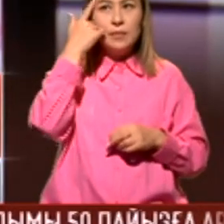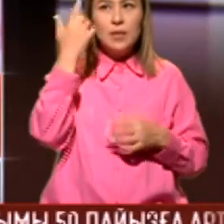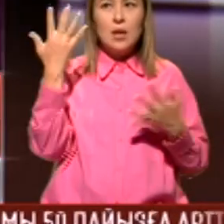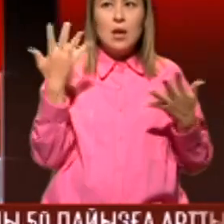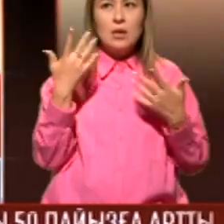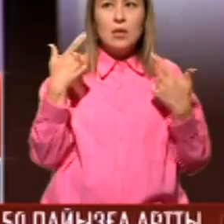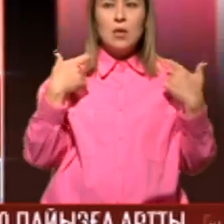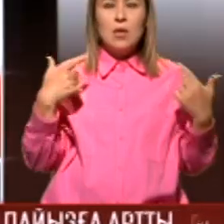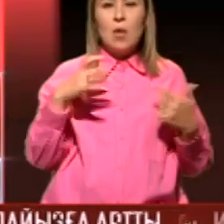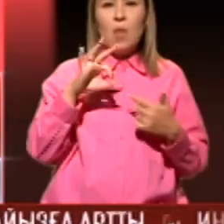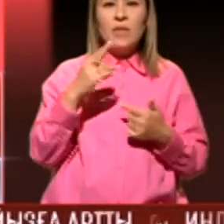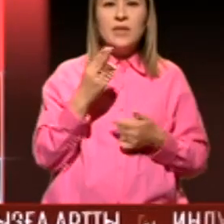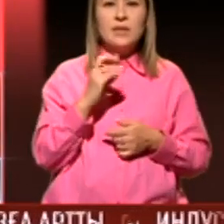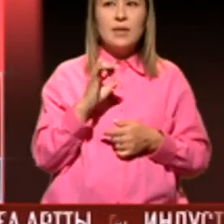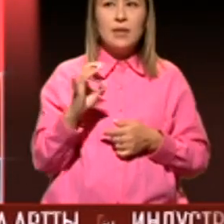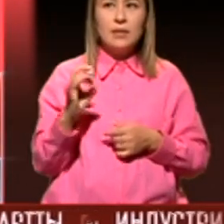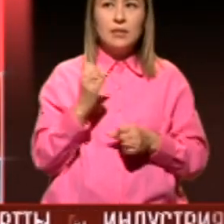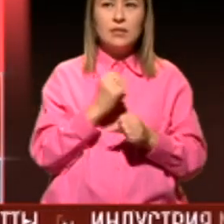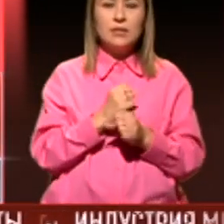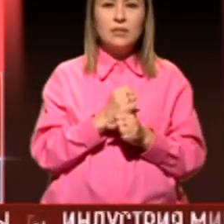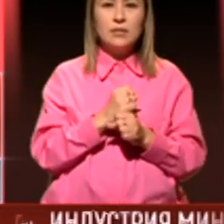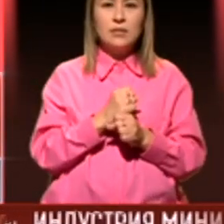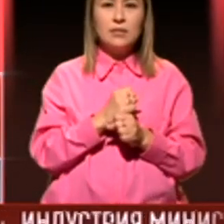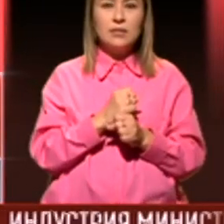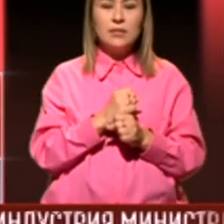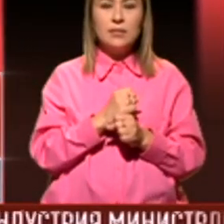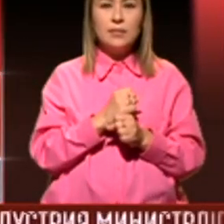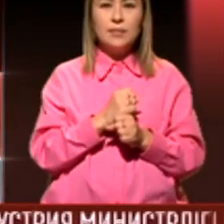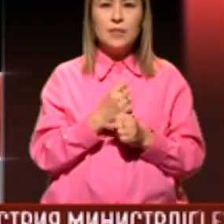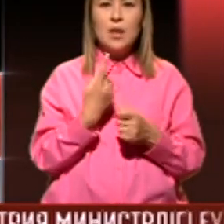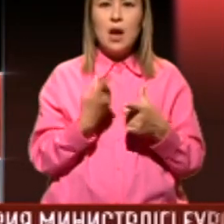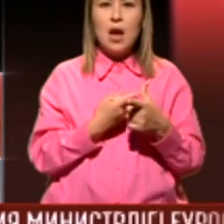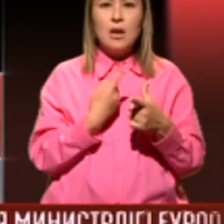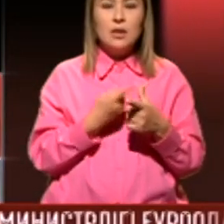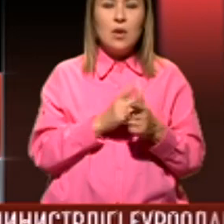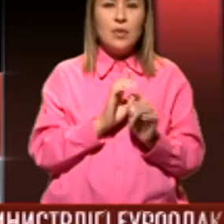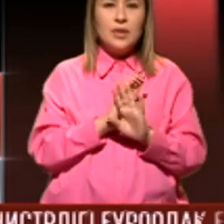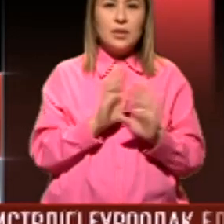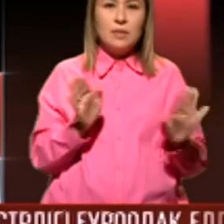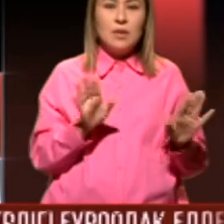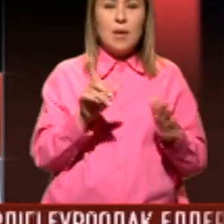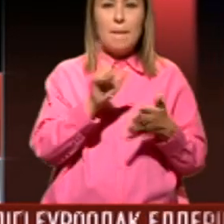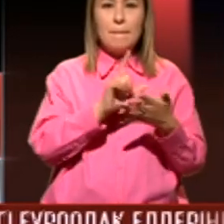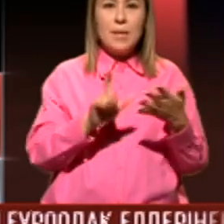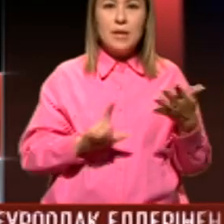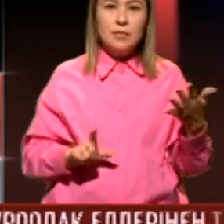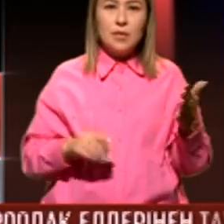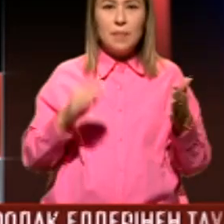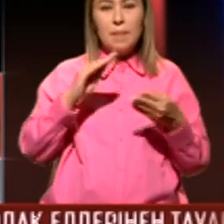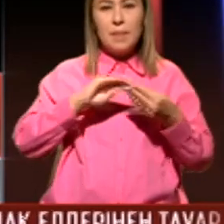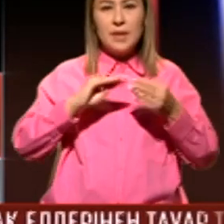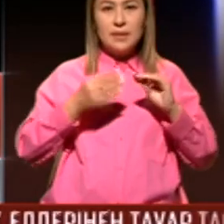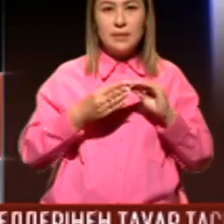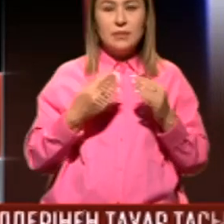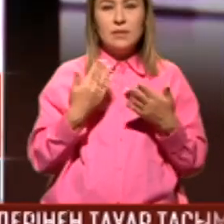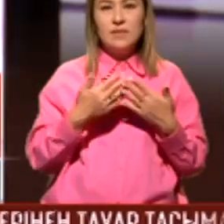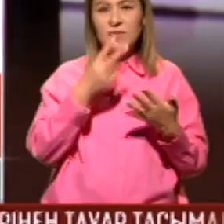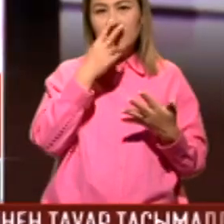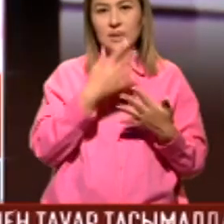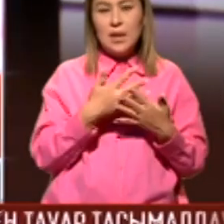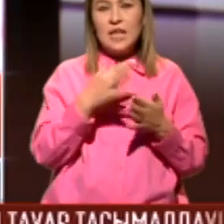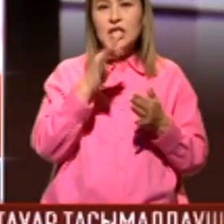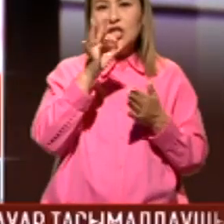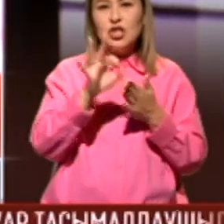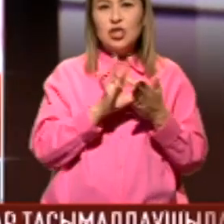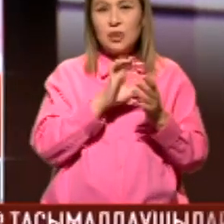екенін. Яғни бұл жаңағы атау емес, тұтас мазмұн мәселесі айна көрсетіп тұрды. Жедел